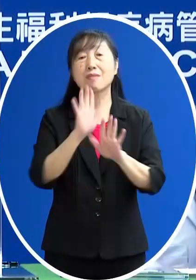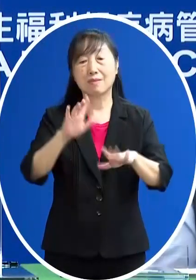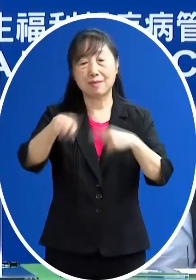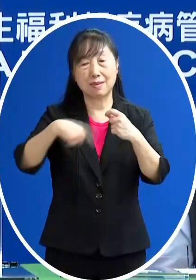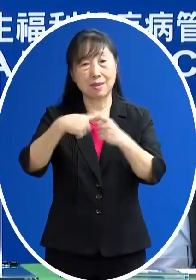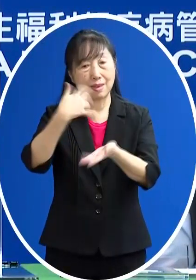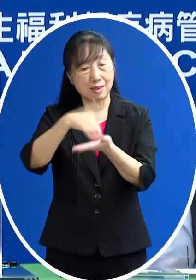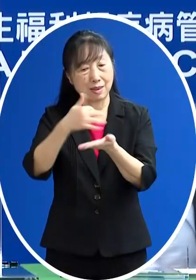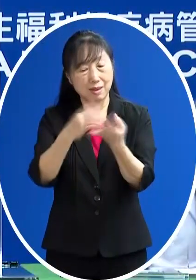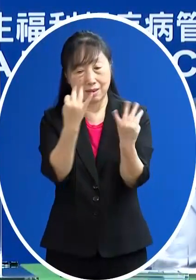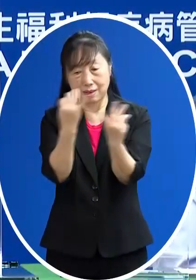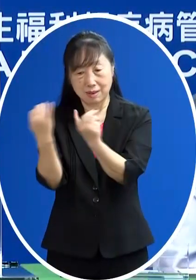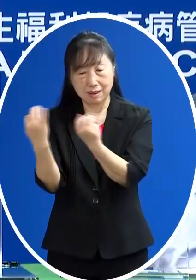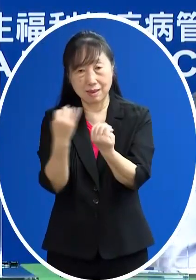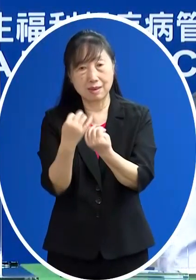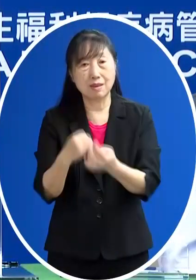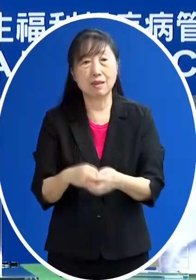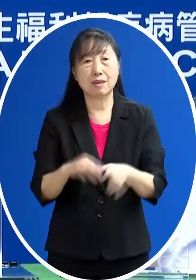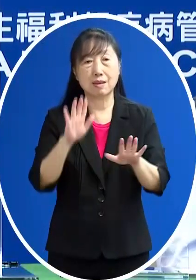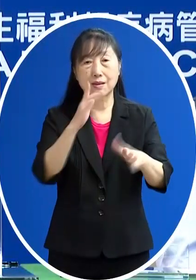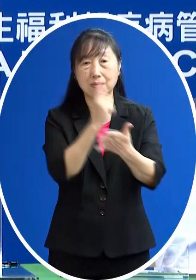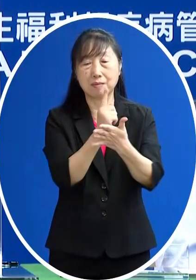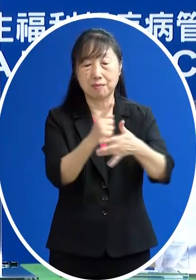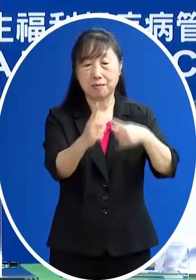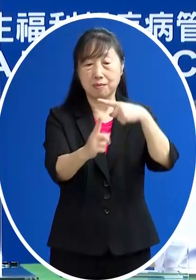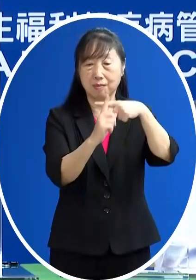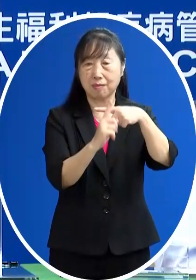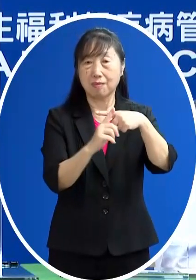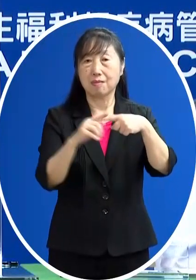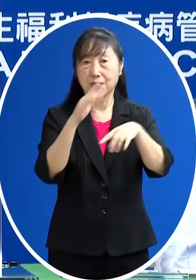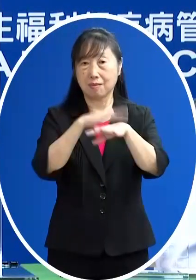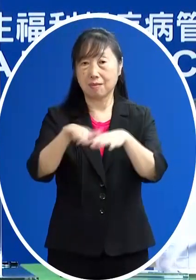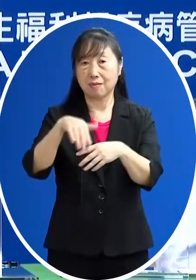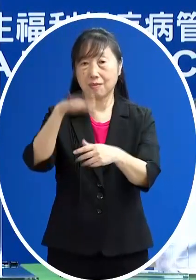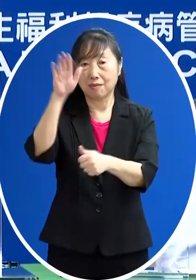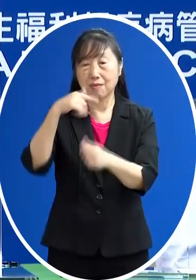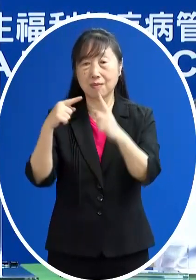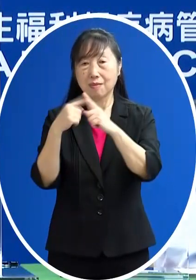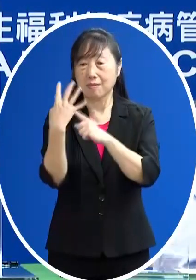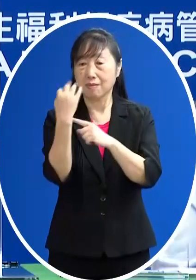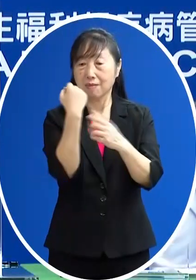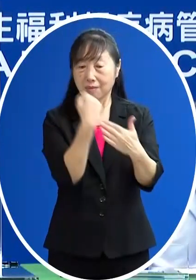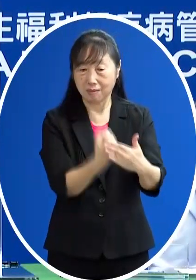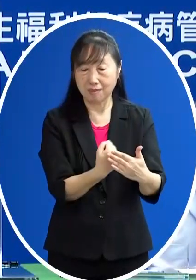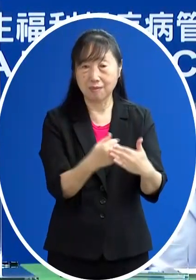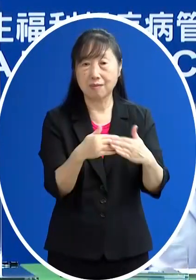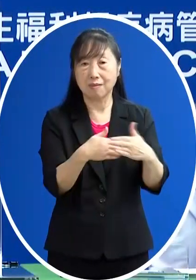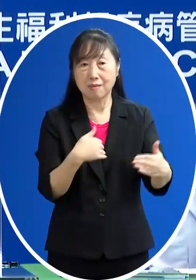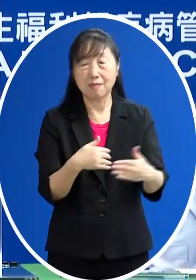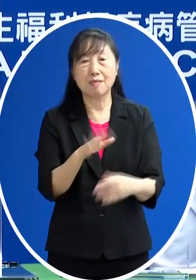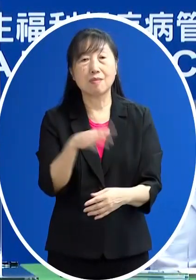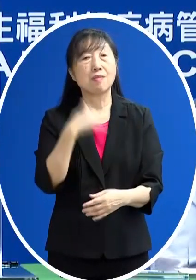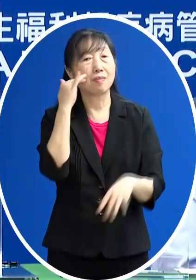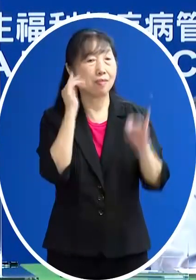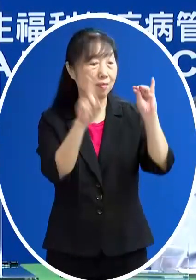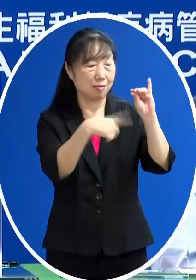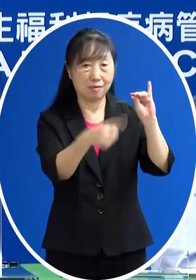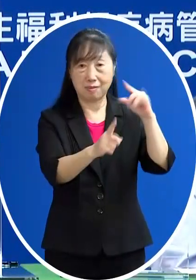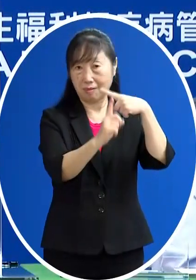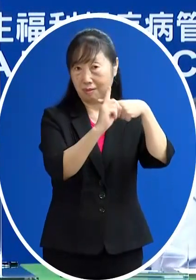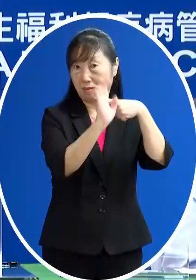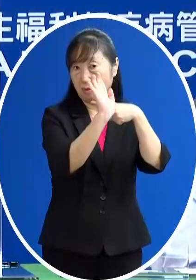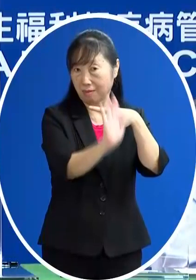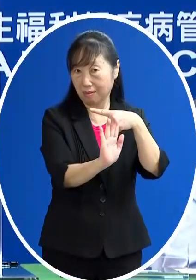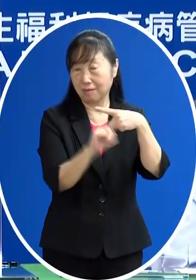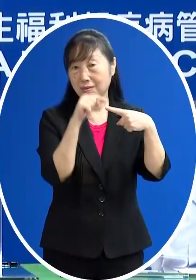数目，每一个确诊的人会居隔多少人。我是举例说，如果1000人确诊，那照这样的一个比